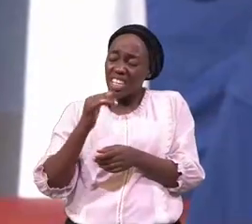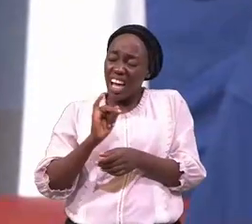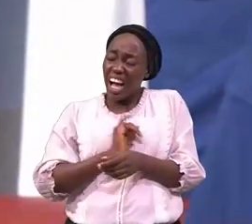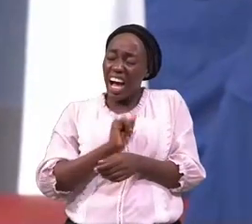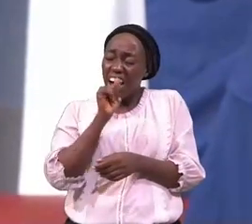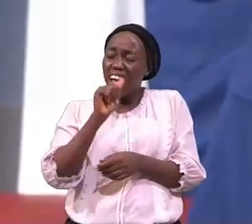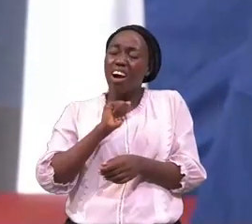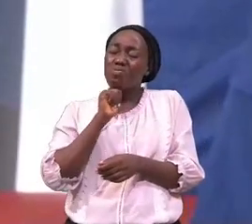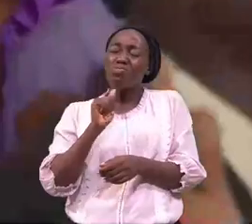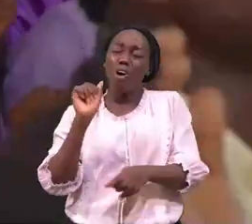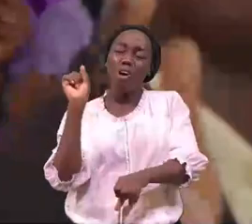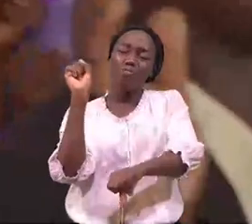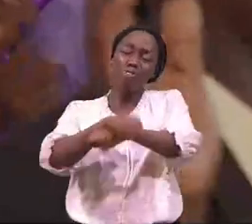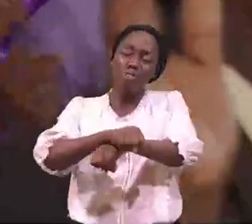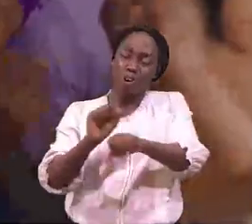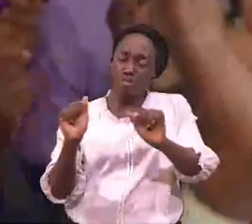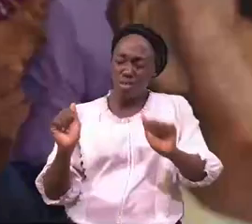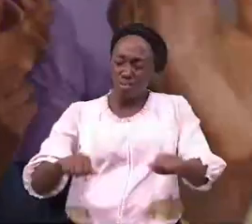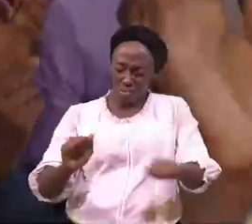Dit, je suis invincible.